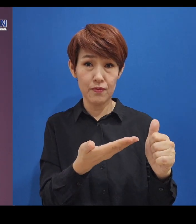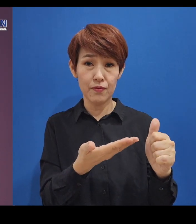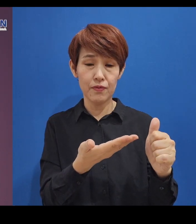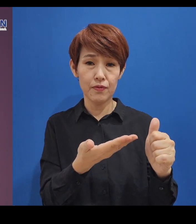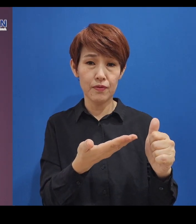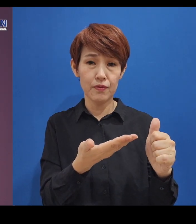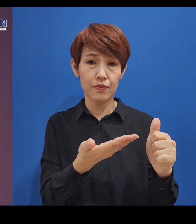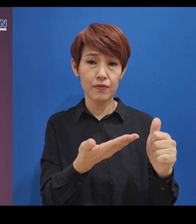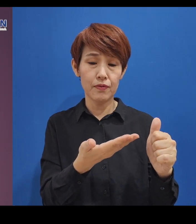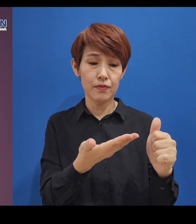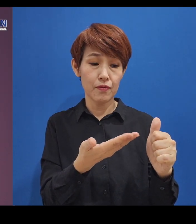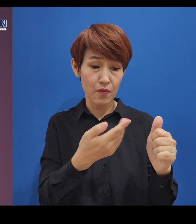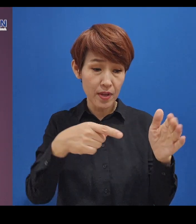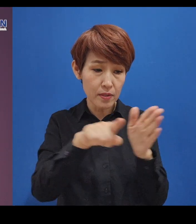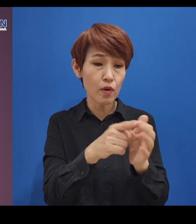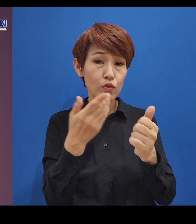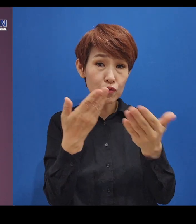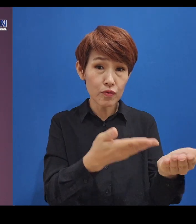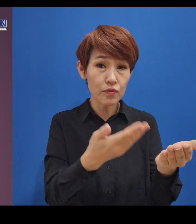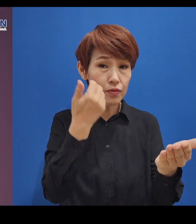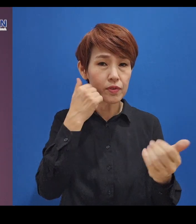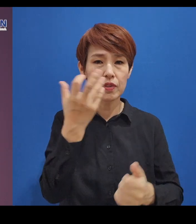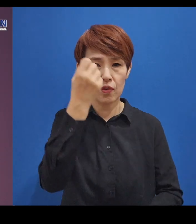성령도 그러하다는 말이 무슨 뜻이죠?